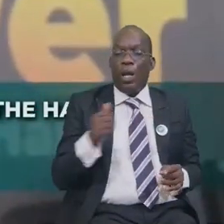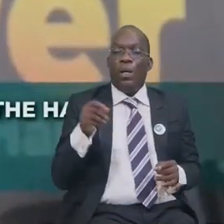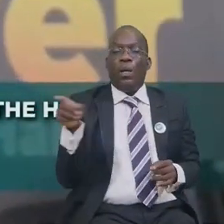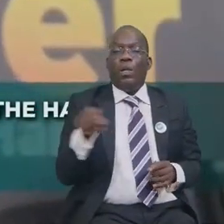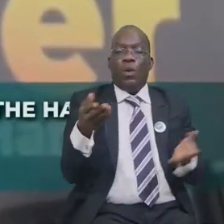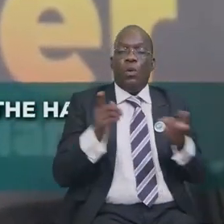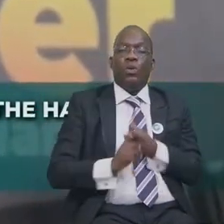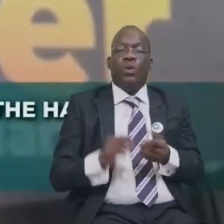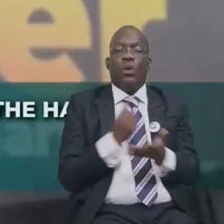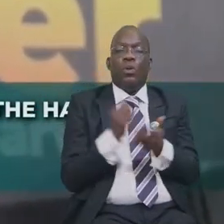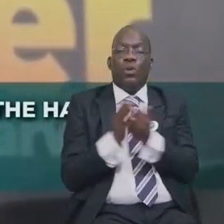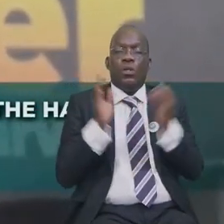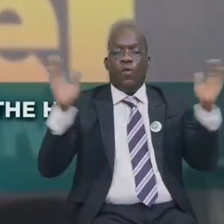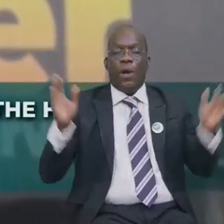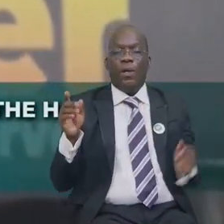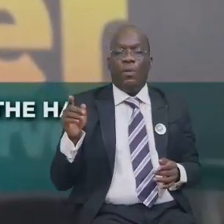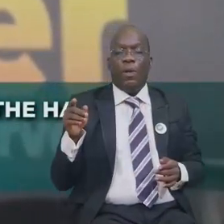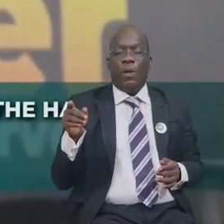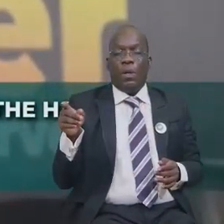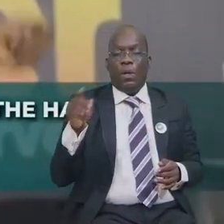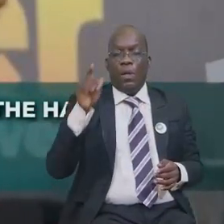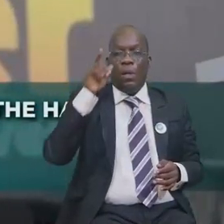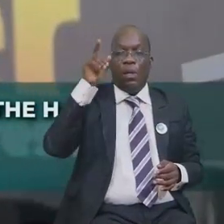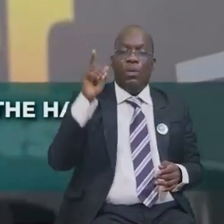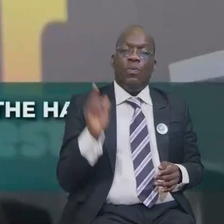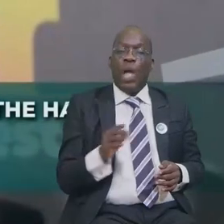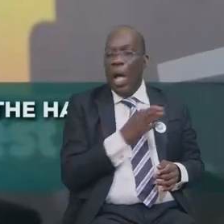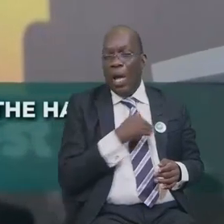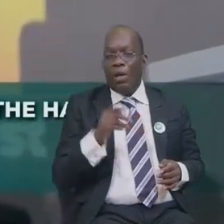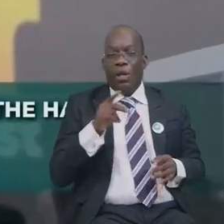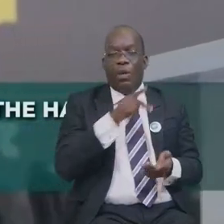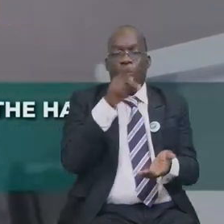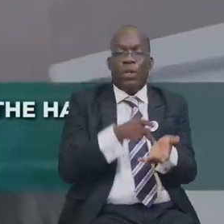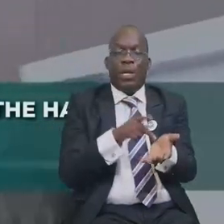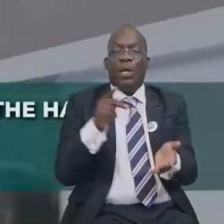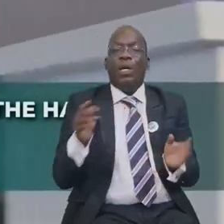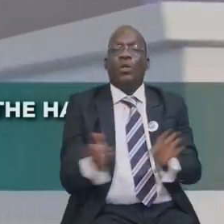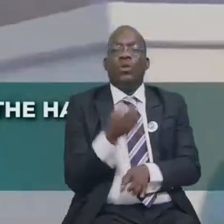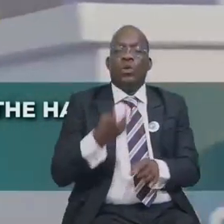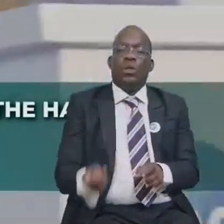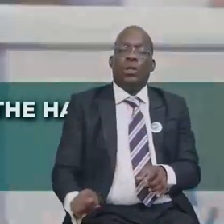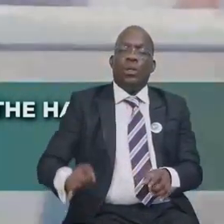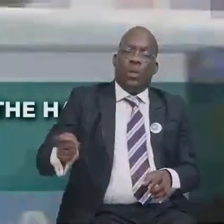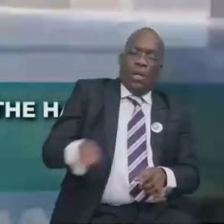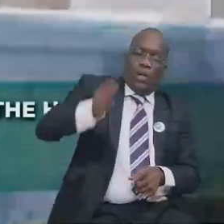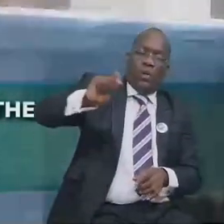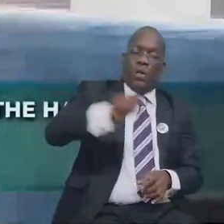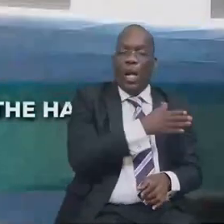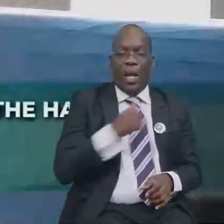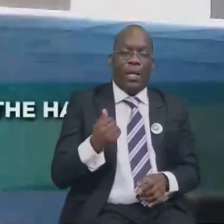son côté, a dit, cela n'arrivera pas. Il a sorti l'épée et il a